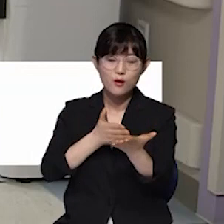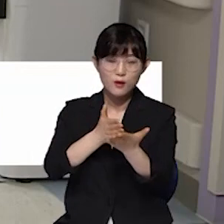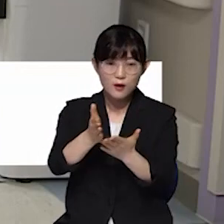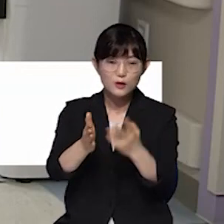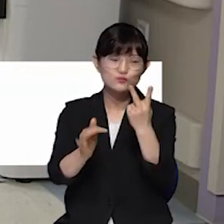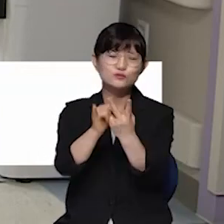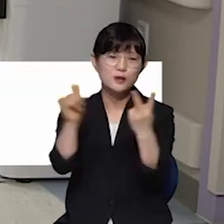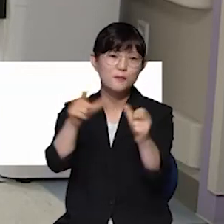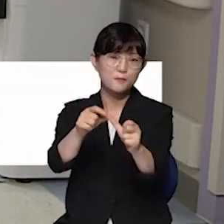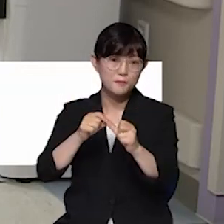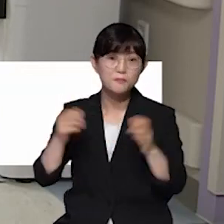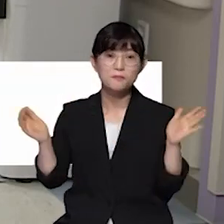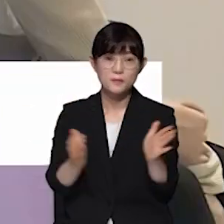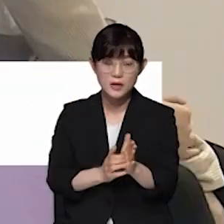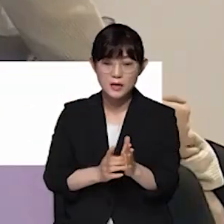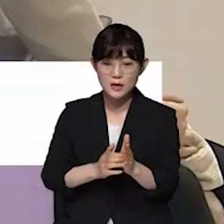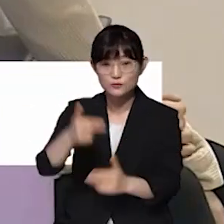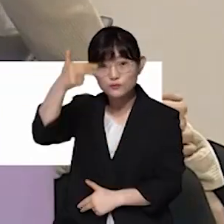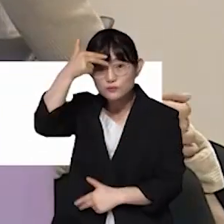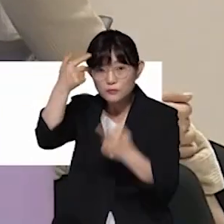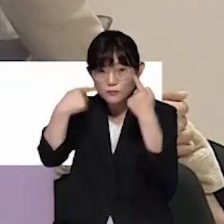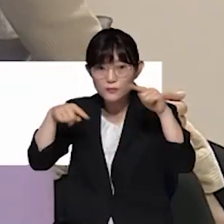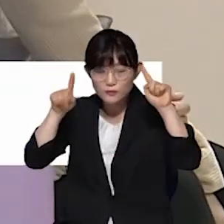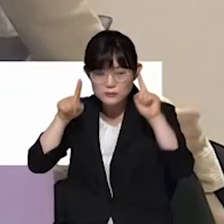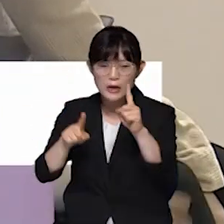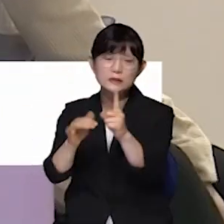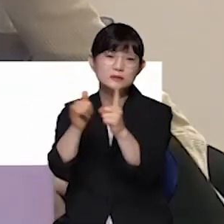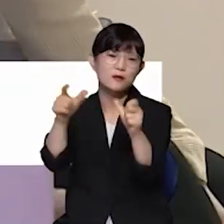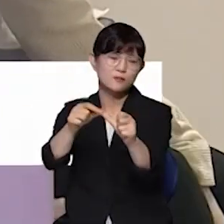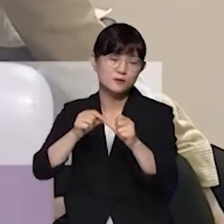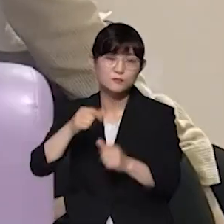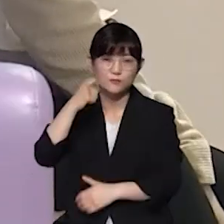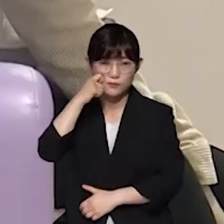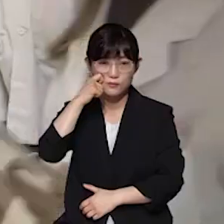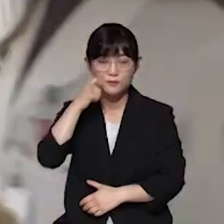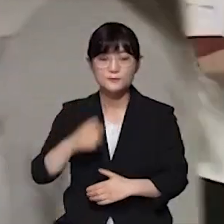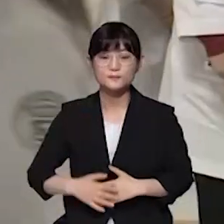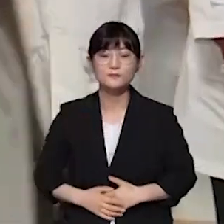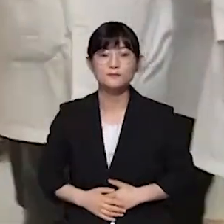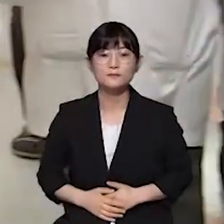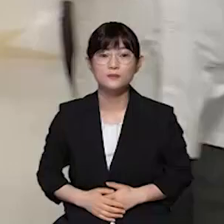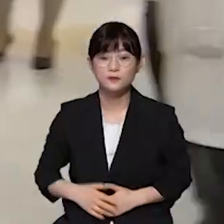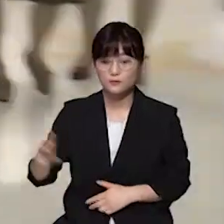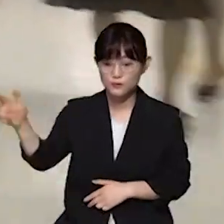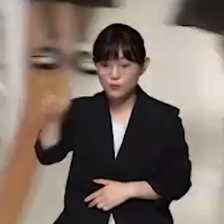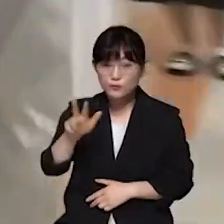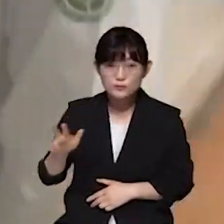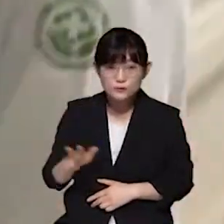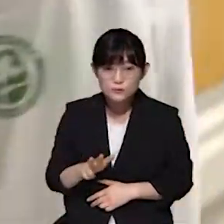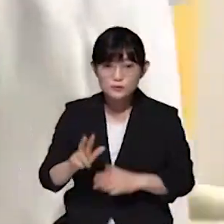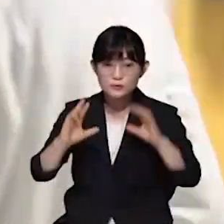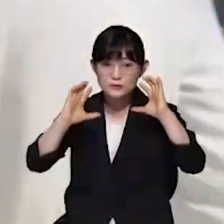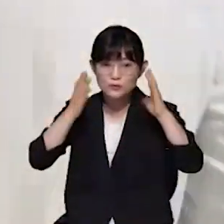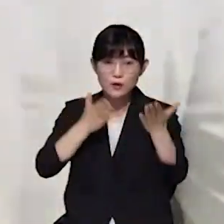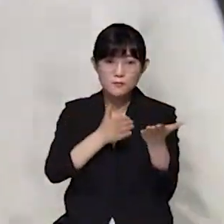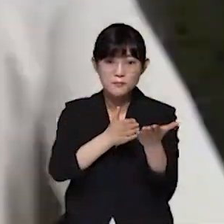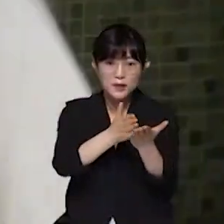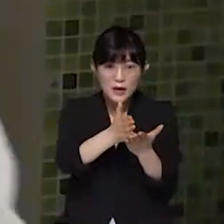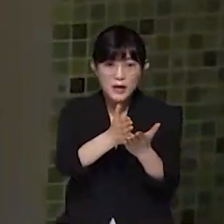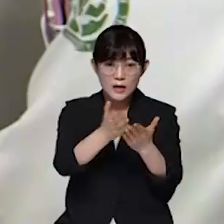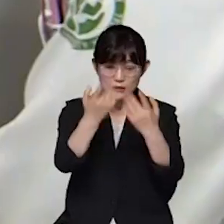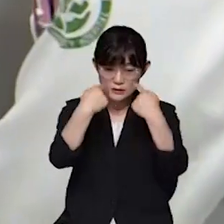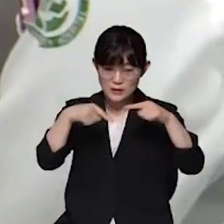가까스로 구했고 조선대병원은 올해도 단 한 명도 충원하지 못했습니다. 전국적으로도 소아청소년과가